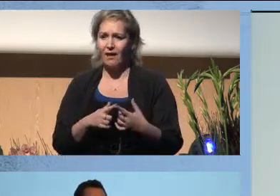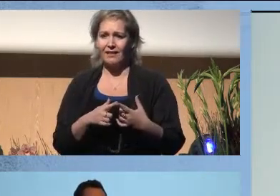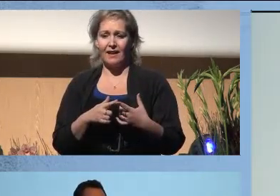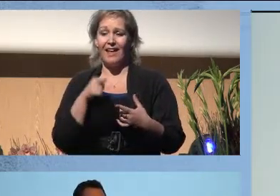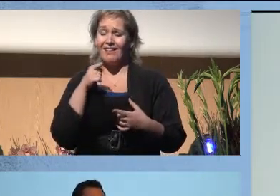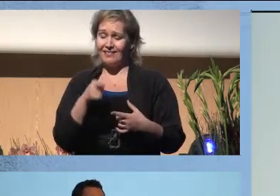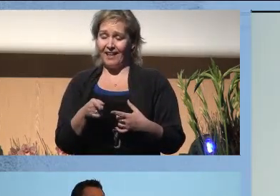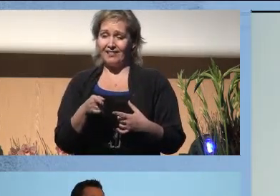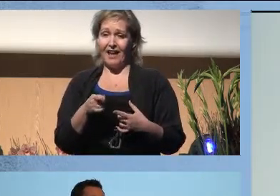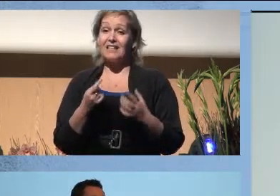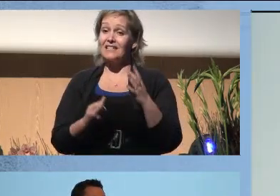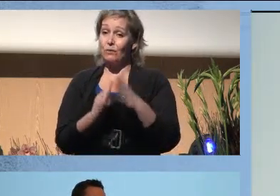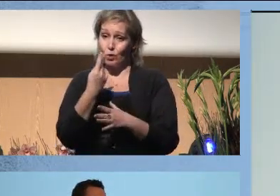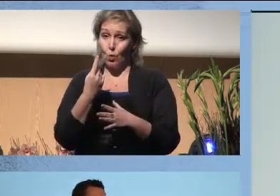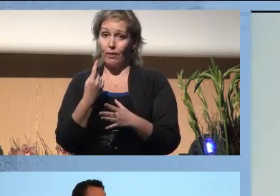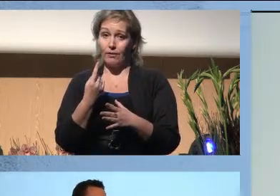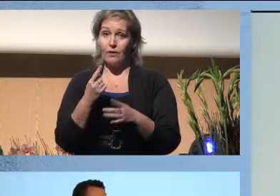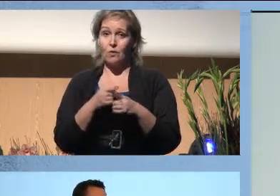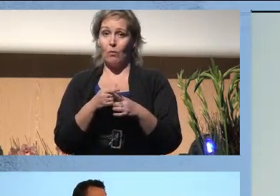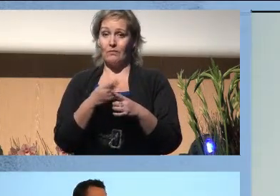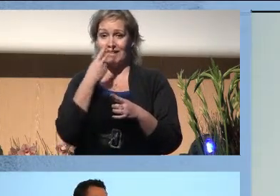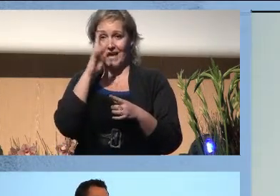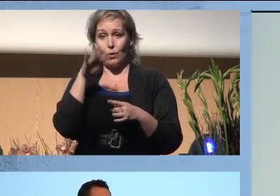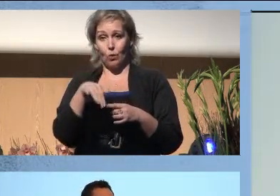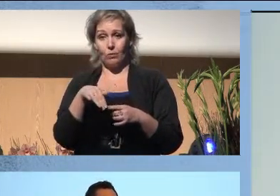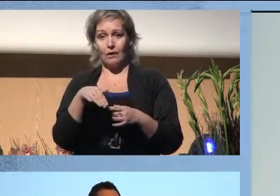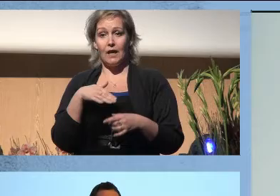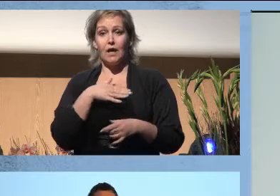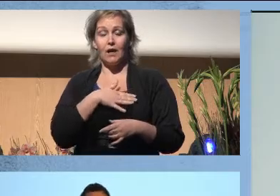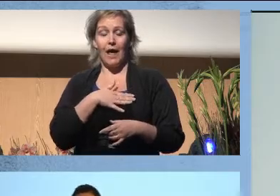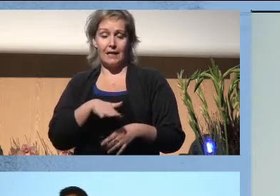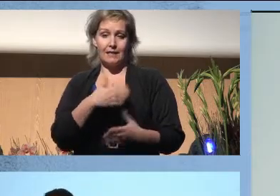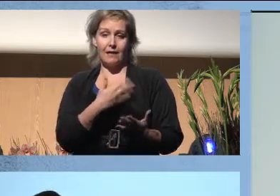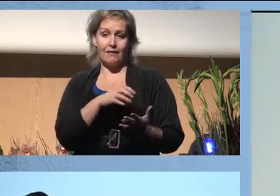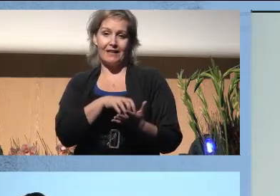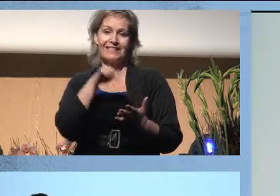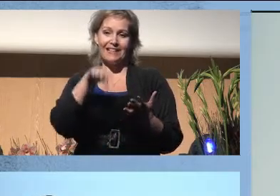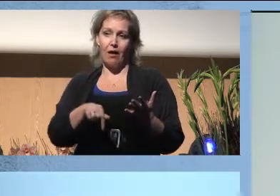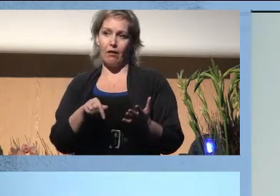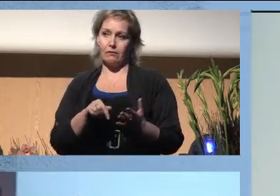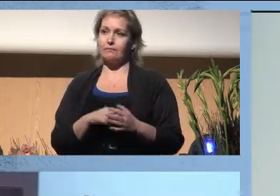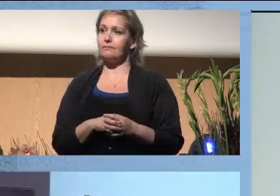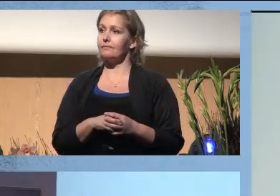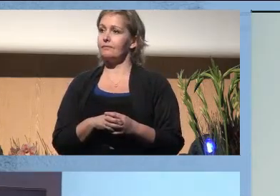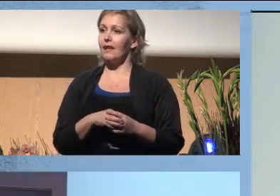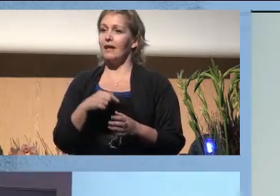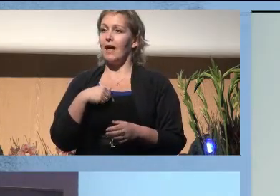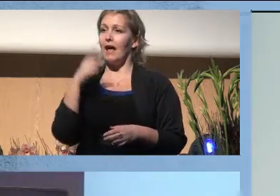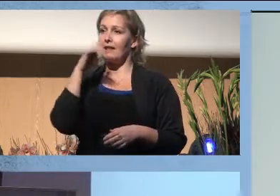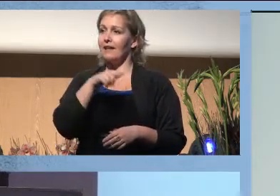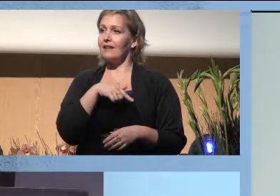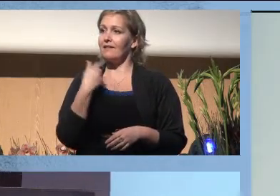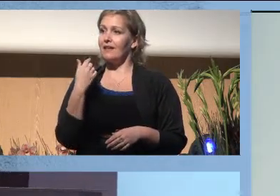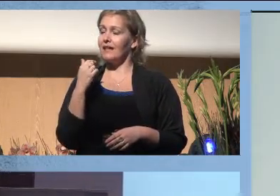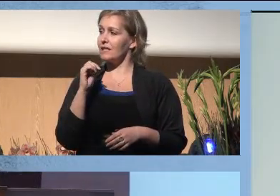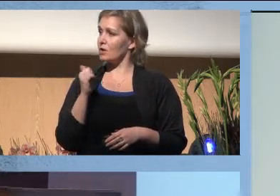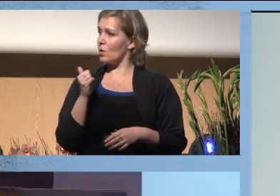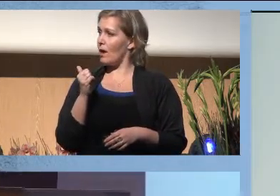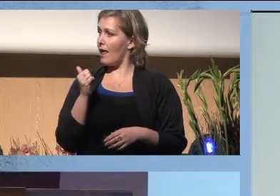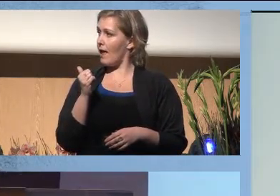här är situationen så som den ser ut i sjukvården i världen idag. Jag tänkte ni skulle